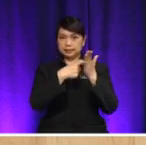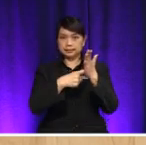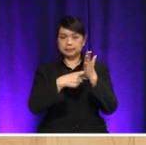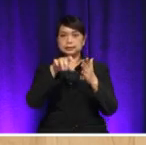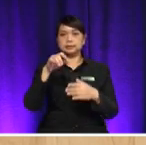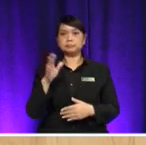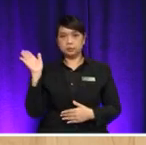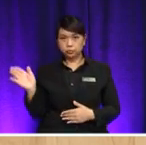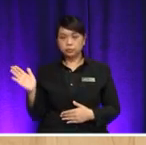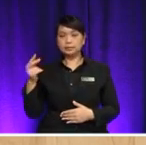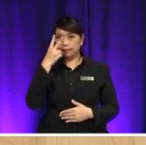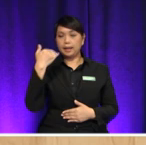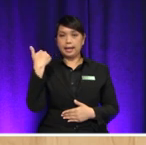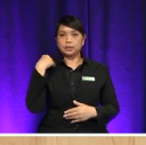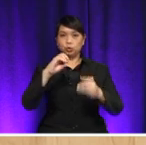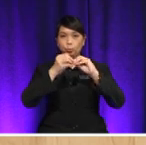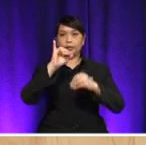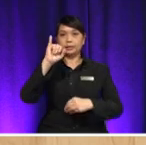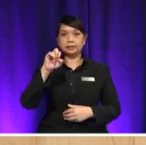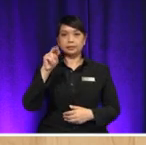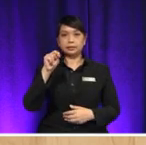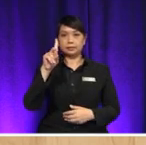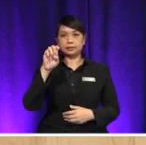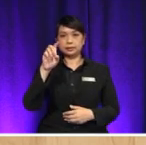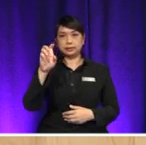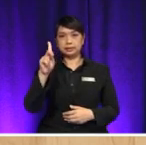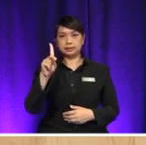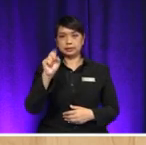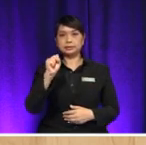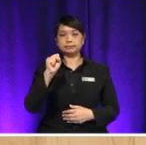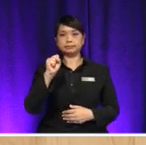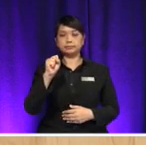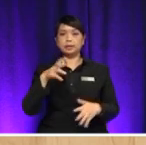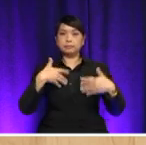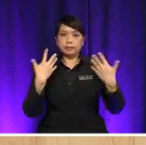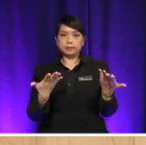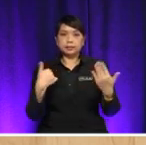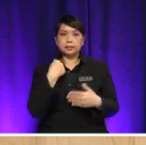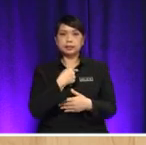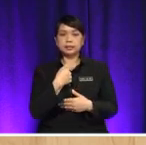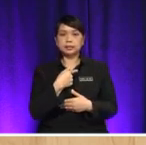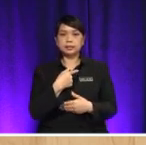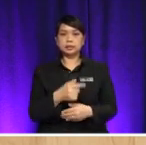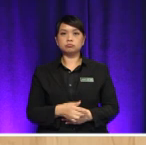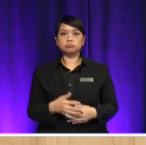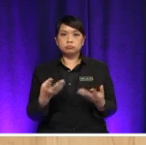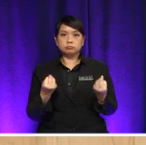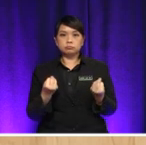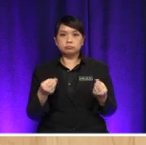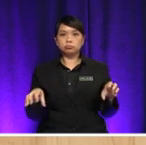indeks dia kita dengan family nomboy index Oke yaitu Bagaimana kita dapat 110